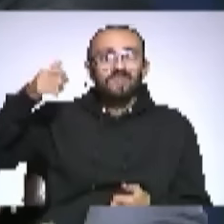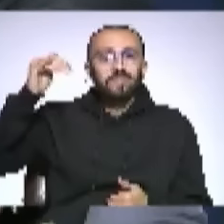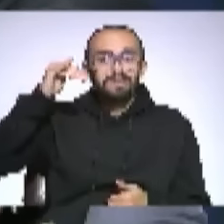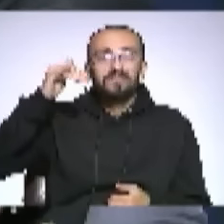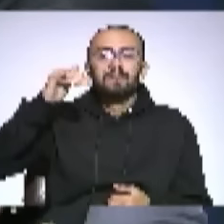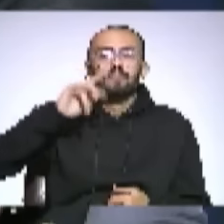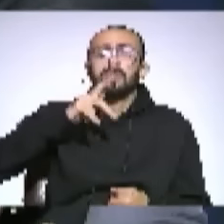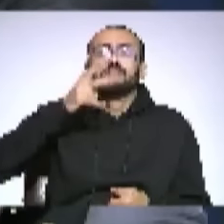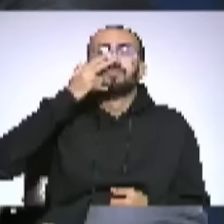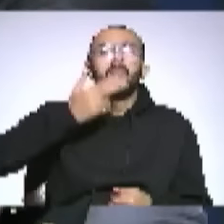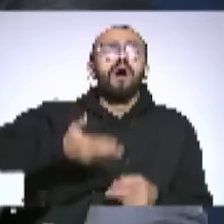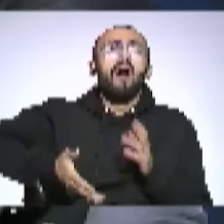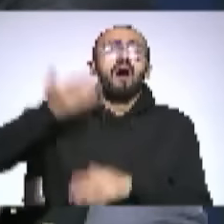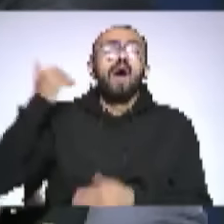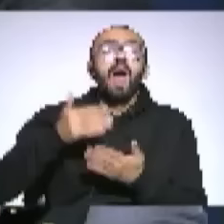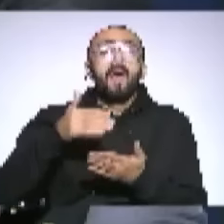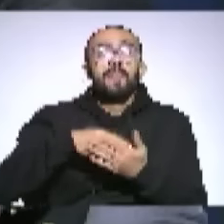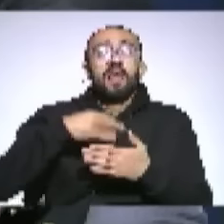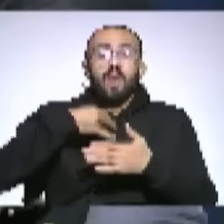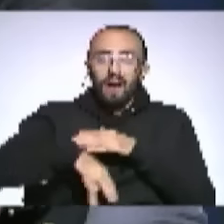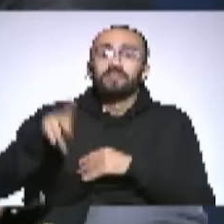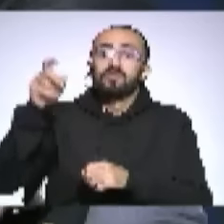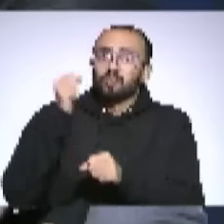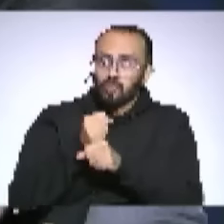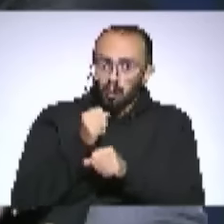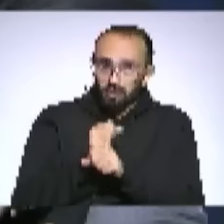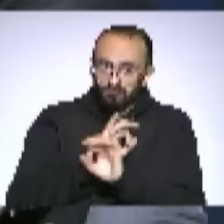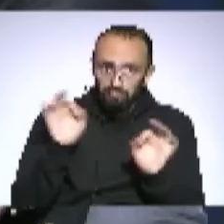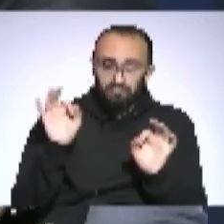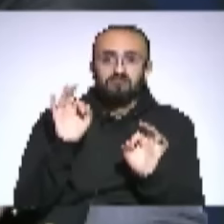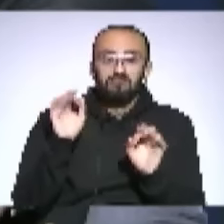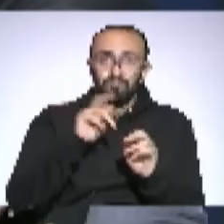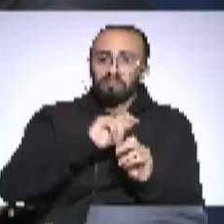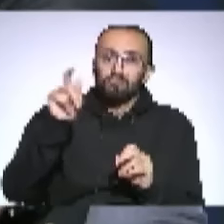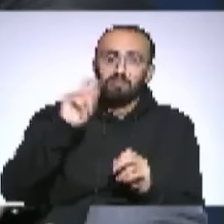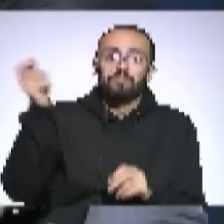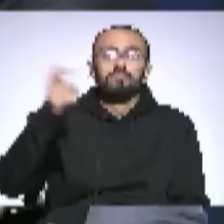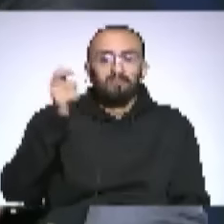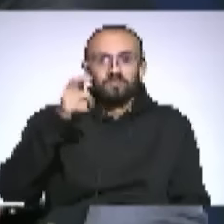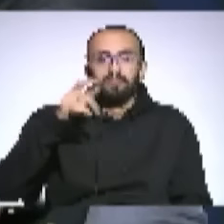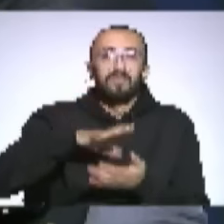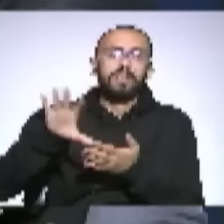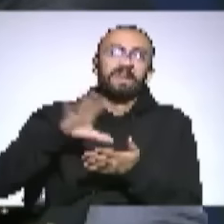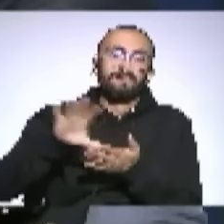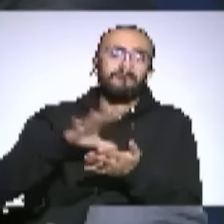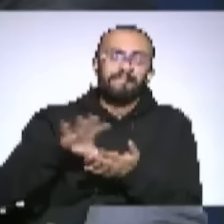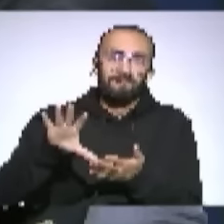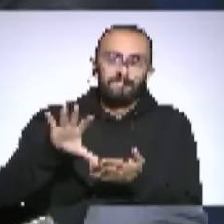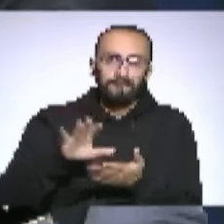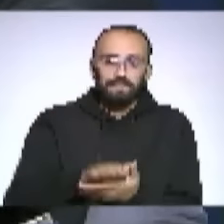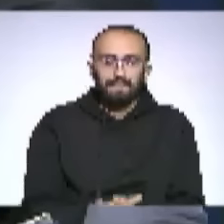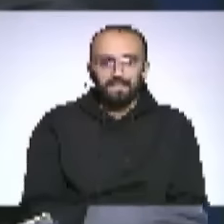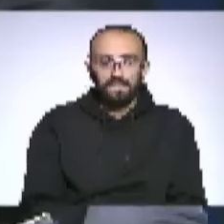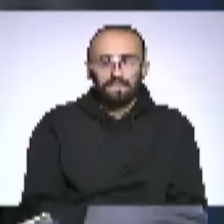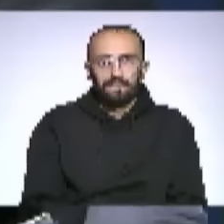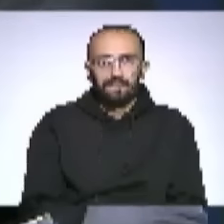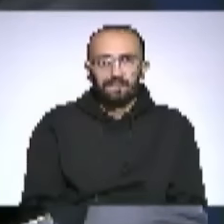هو من زمان قوي من قبل ما اتجوز اللي هو كان بيشتغل جوزي انا اللي كان بيشتغل ويدي هو الفلوس هو اللي يسرف اه